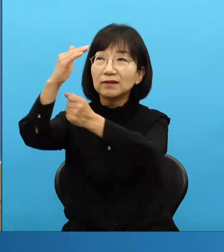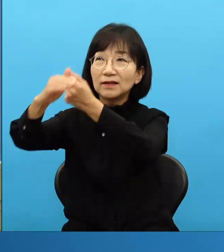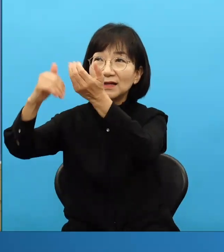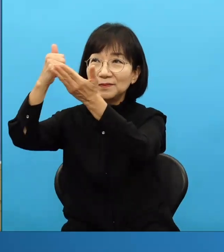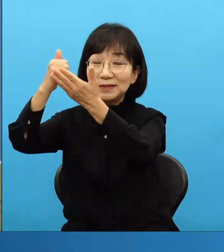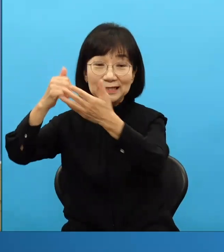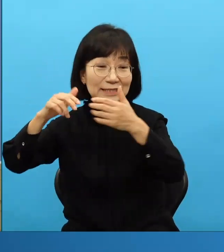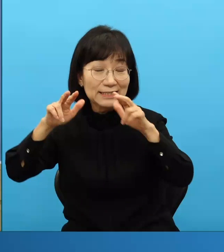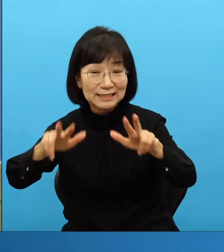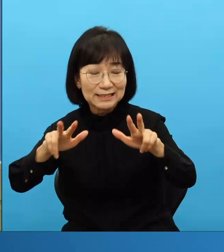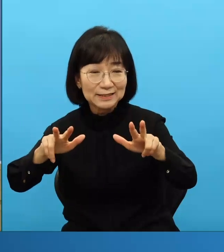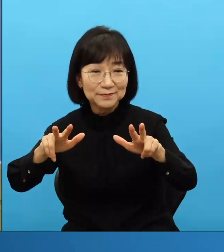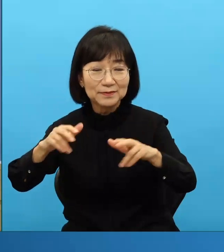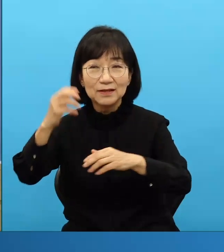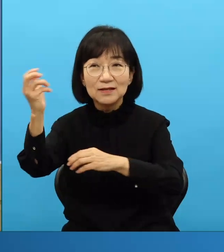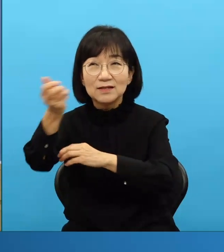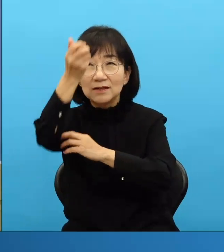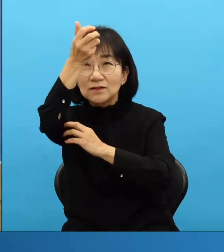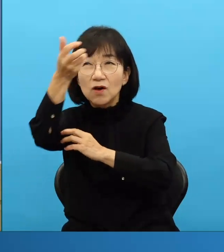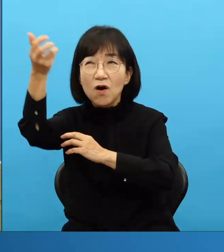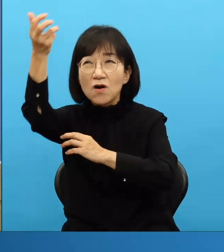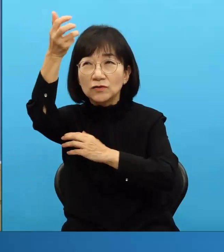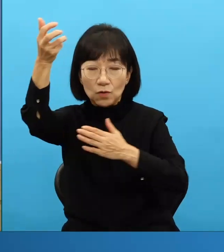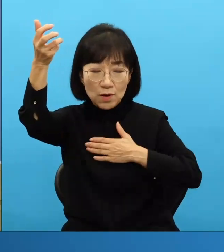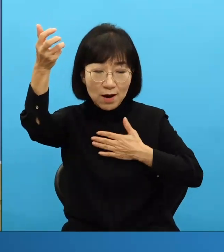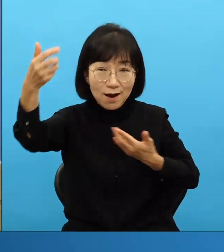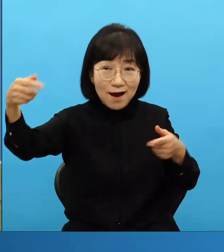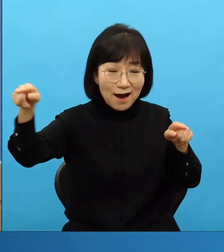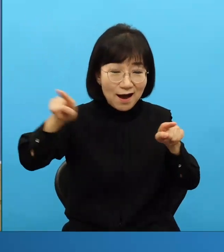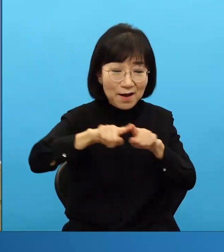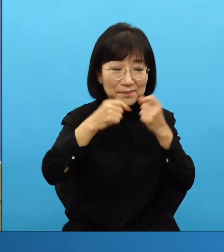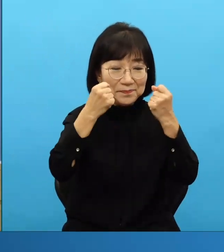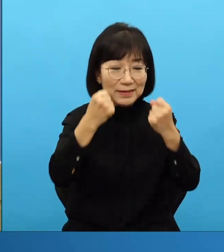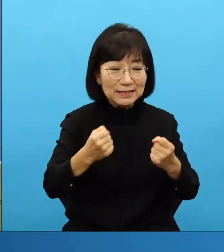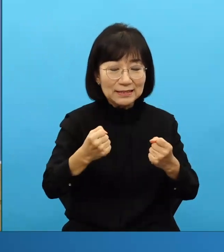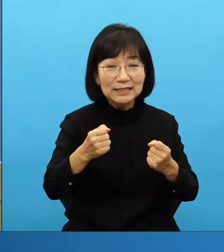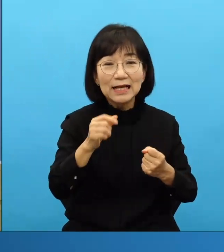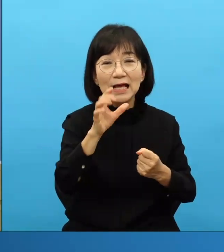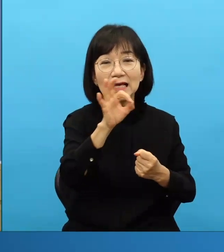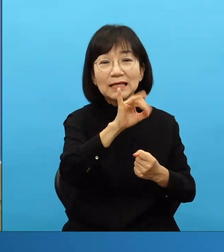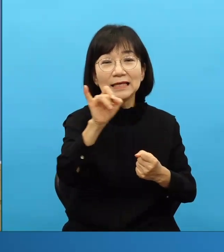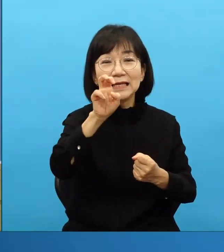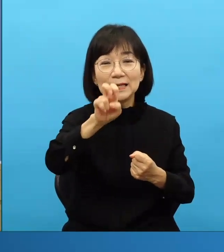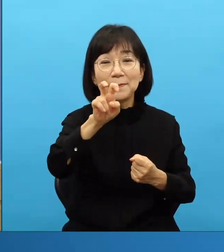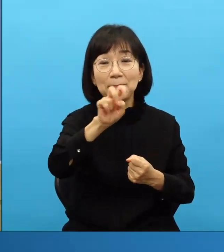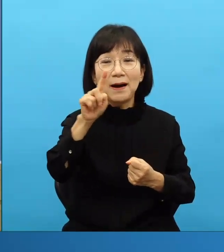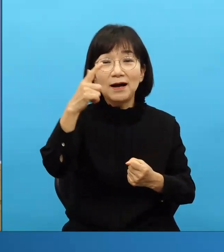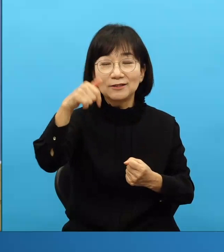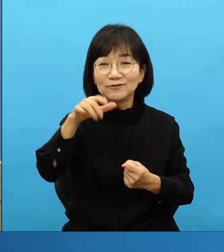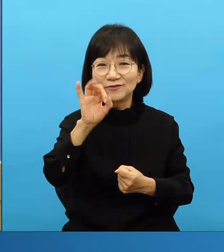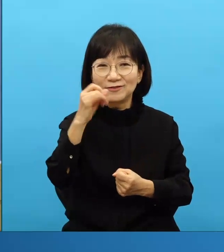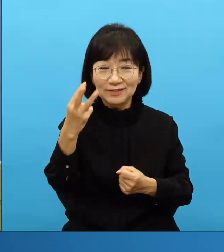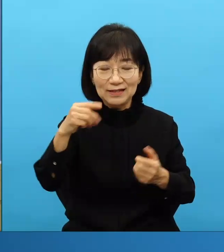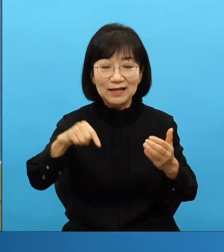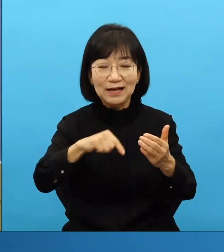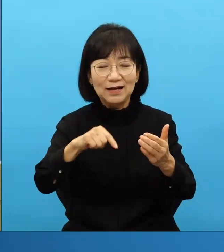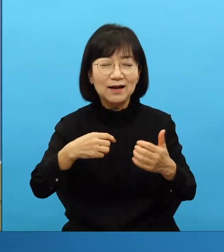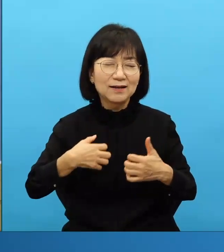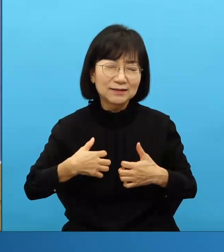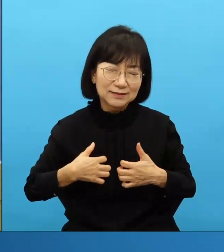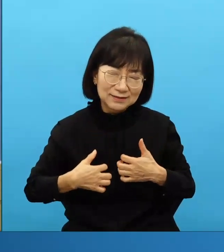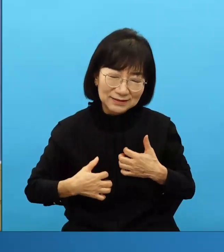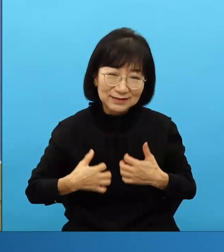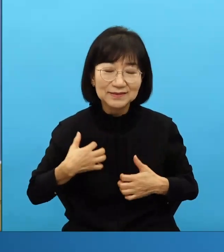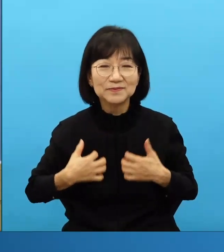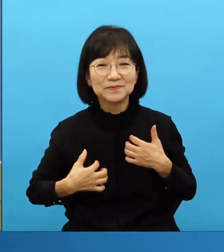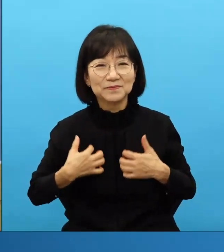나와 함께 하신 임마누엘 누리는 그 속에서 얻는 기쁨이에요. It is the joy that you find of enjoying Emmanuel, with God being with you right 나에게 now.